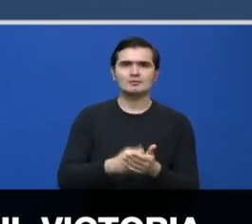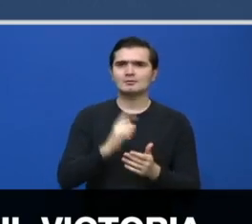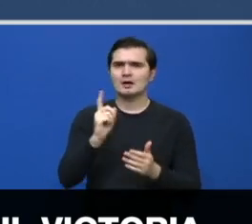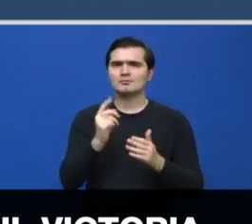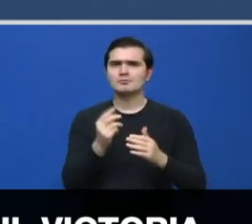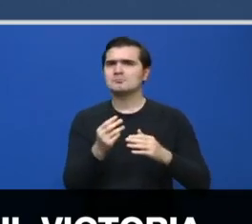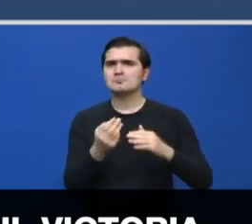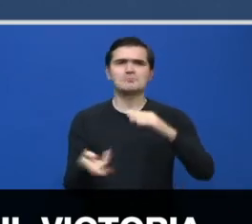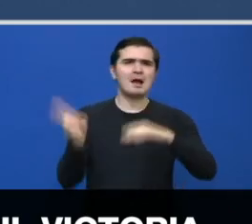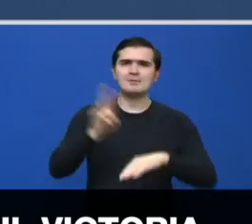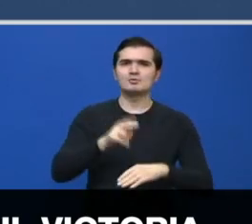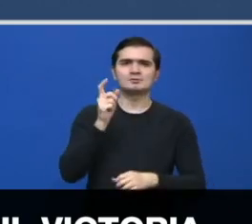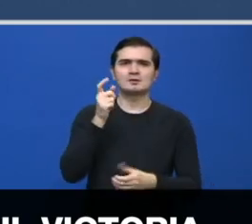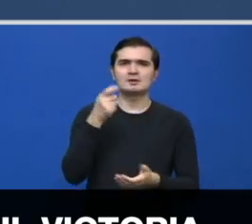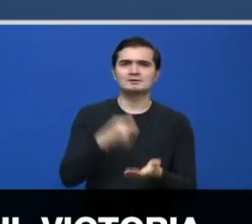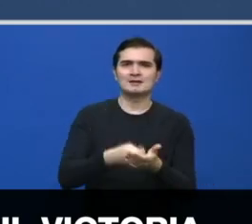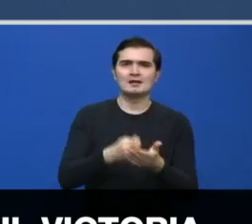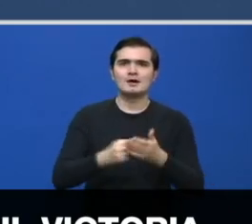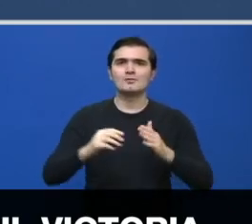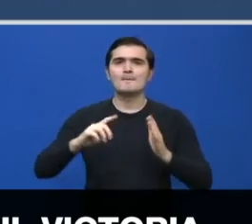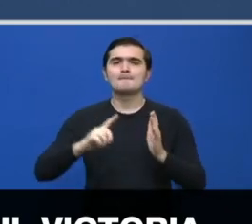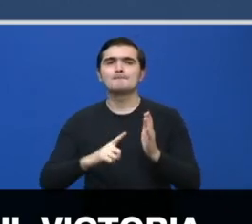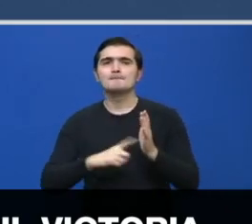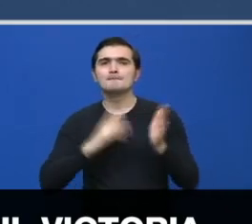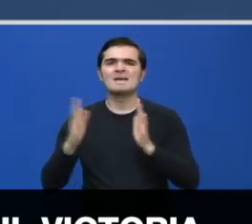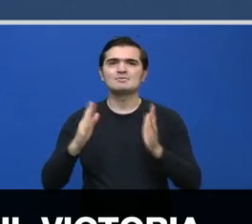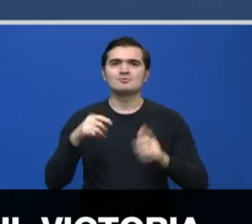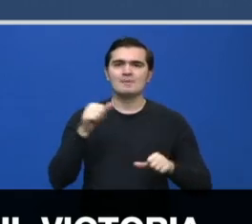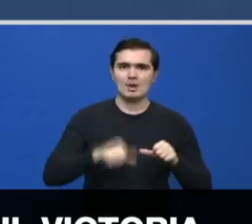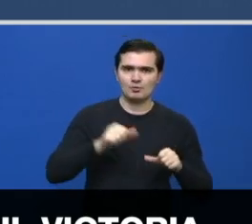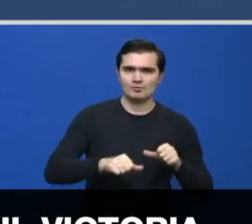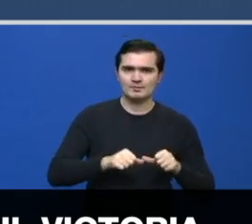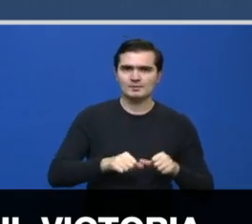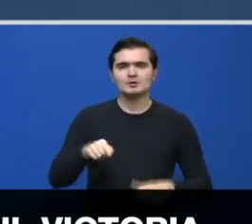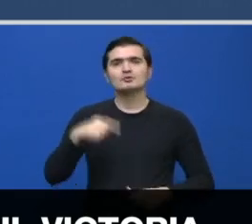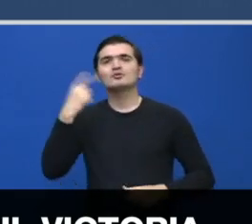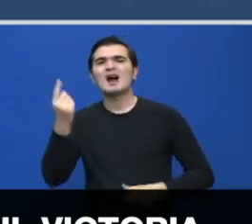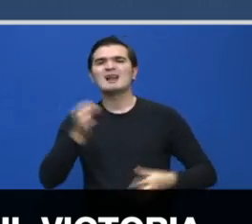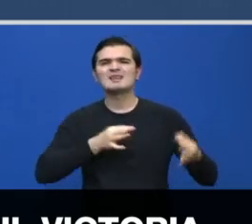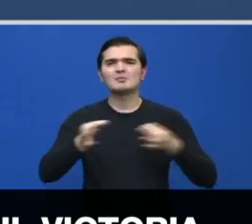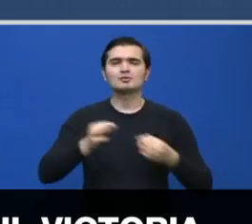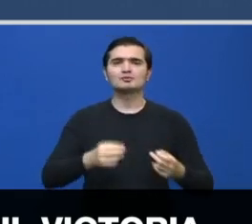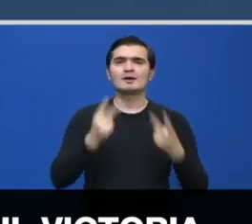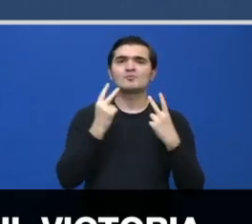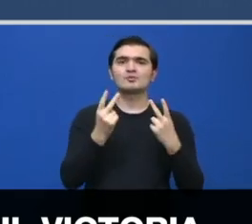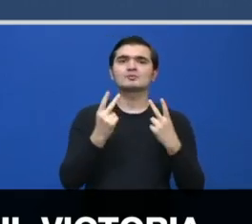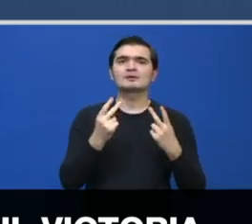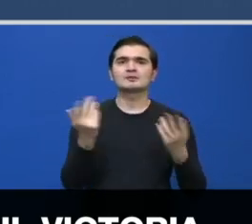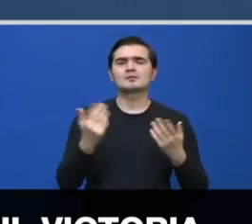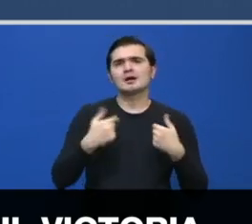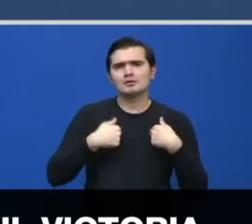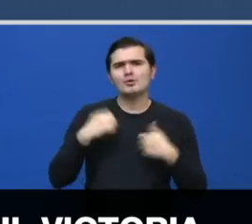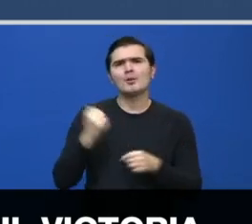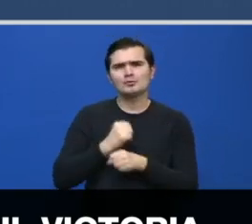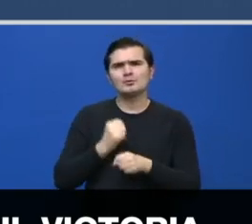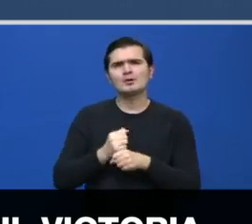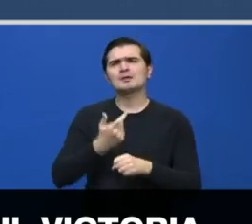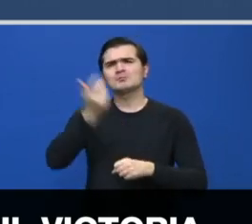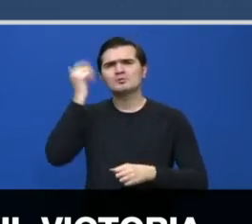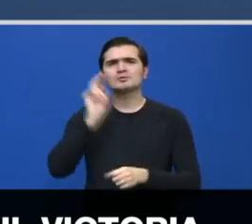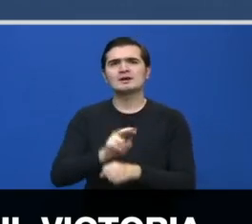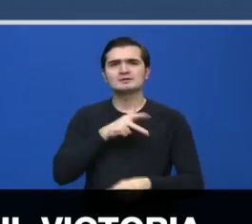economie. O altă măsură extrem de importantă și o măsură la care eu țin foarte mult, deoarece sunt un lucrător vechi în asistență